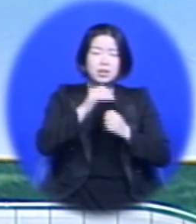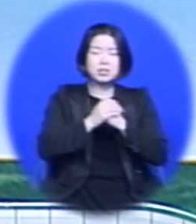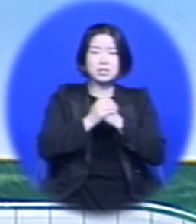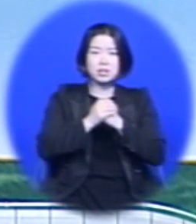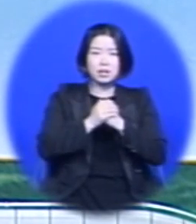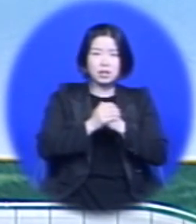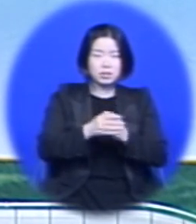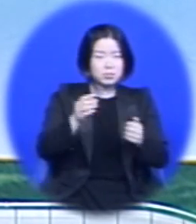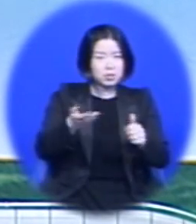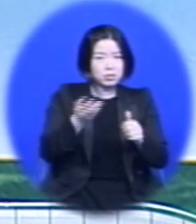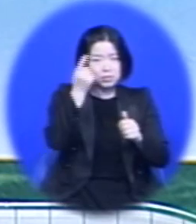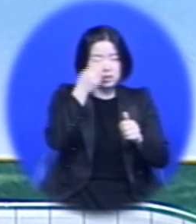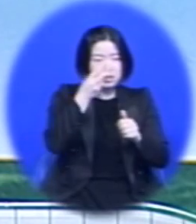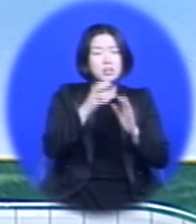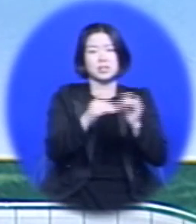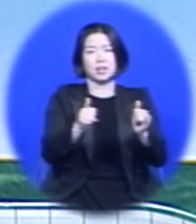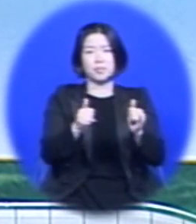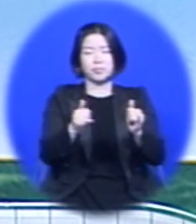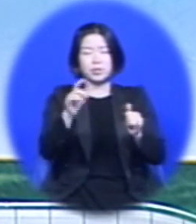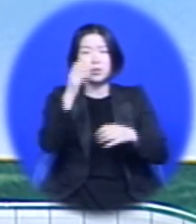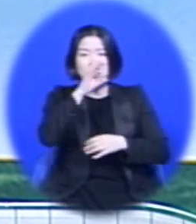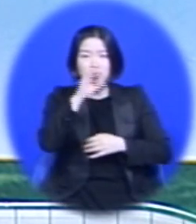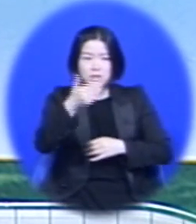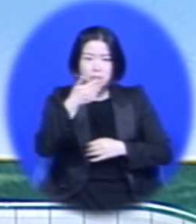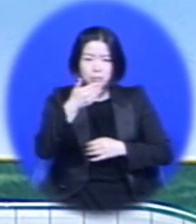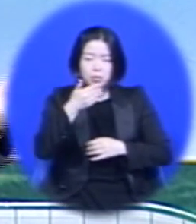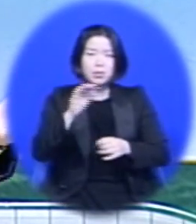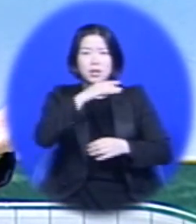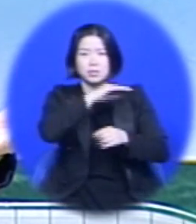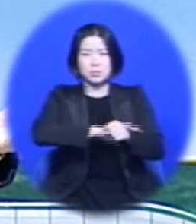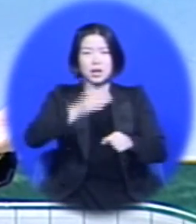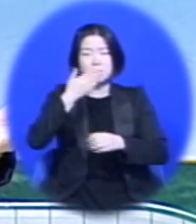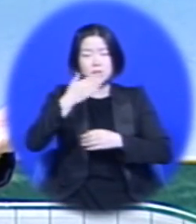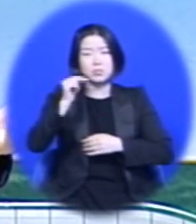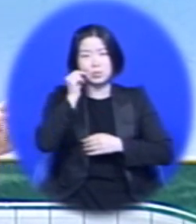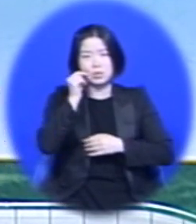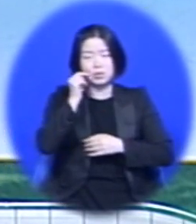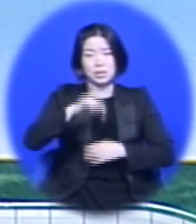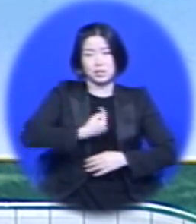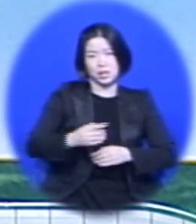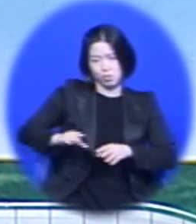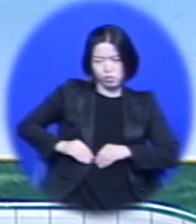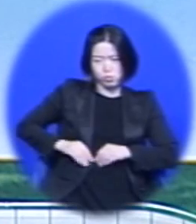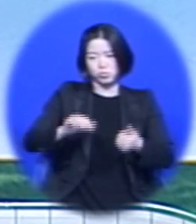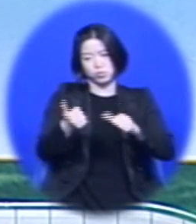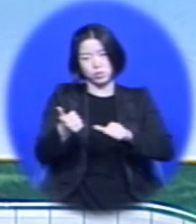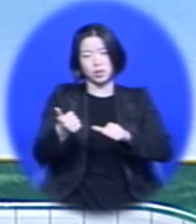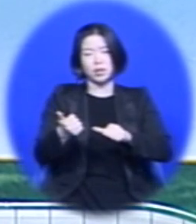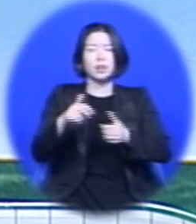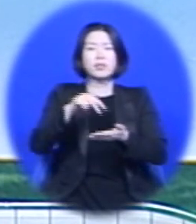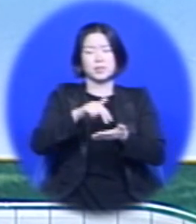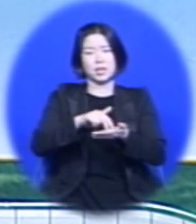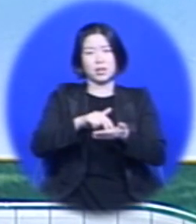전락하고 그나마도 그 돼지 열매도 제대로 먹지 못해서 굶어 죽게 생겼습니다. 그때도